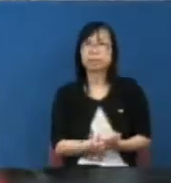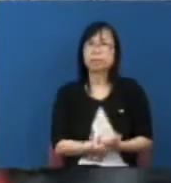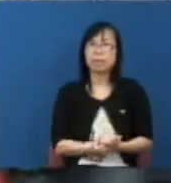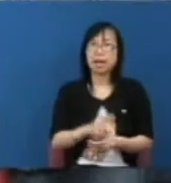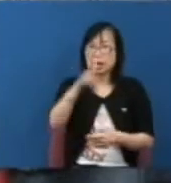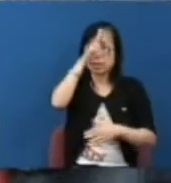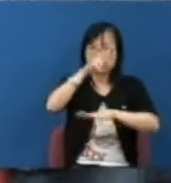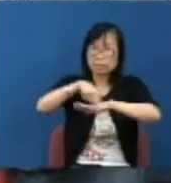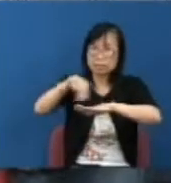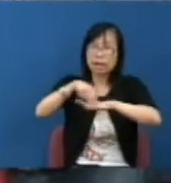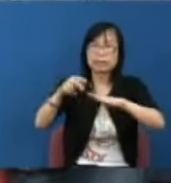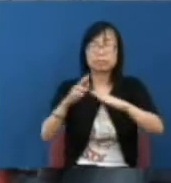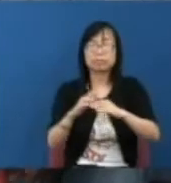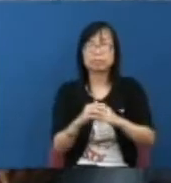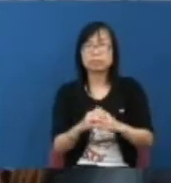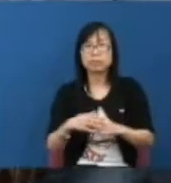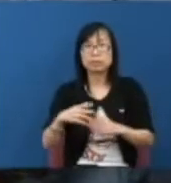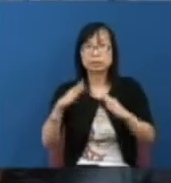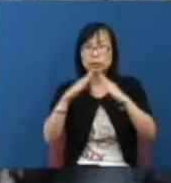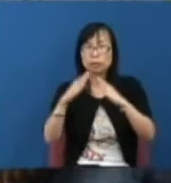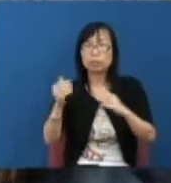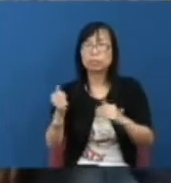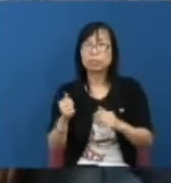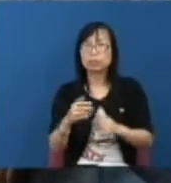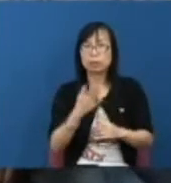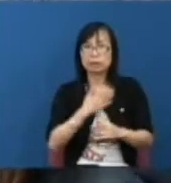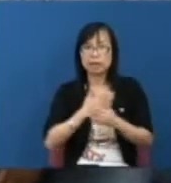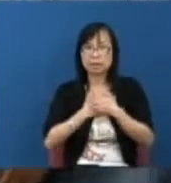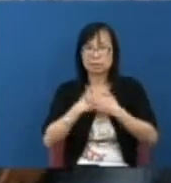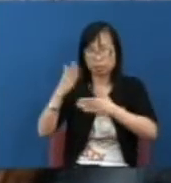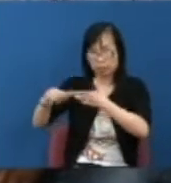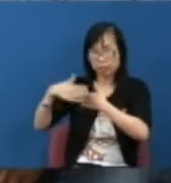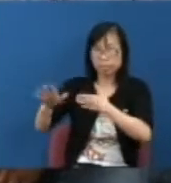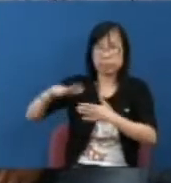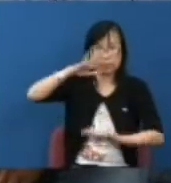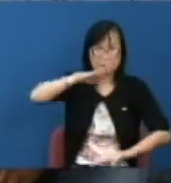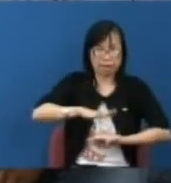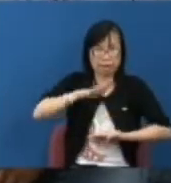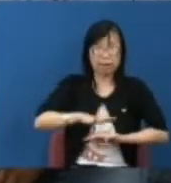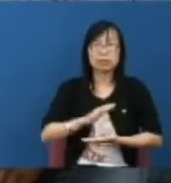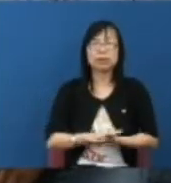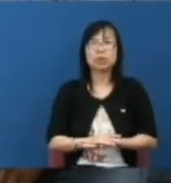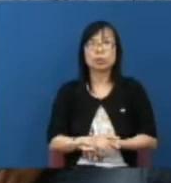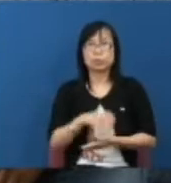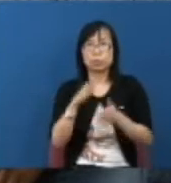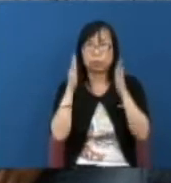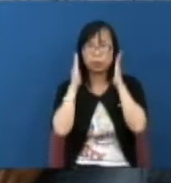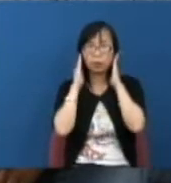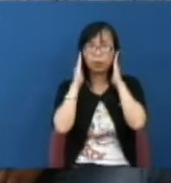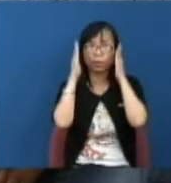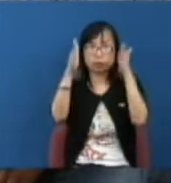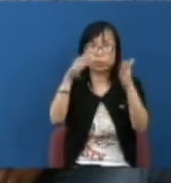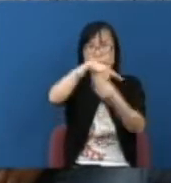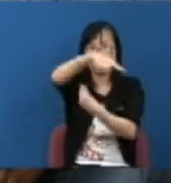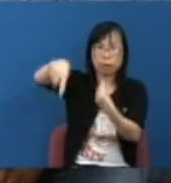政策局咧，可能佢真係都會好擔心即係外界嘅壓力。咁但係如果係朝住肯環